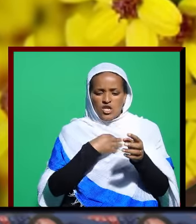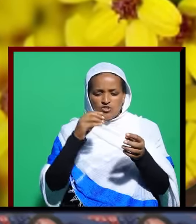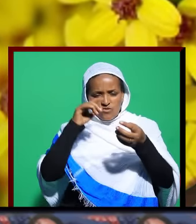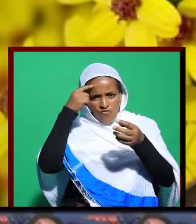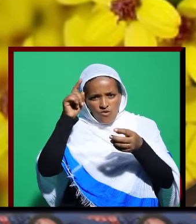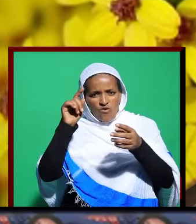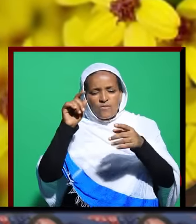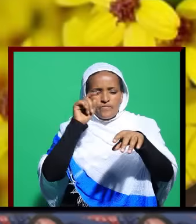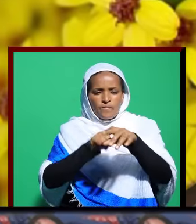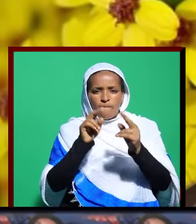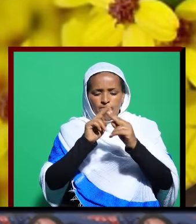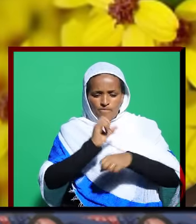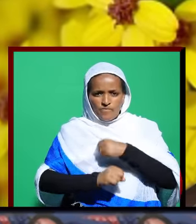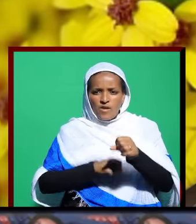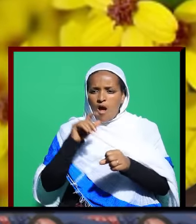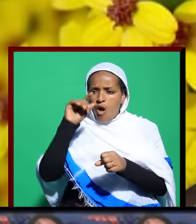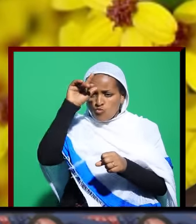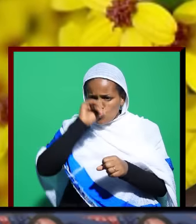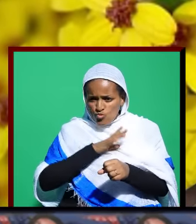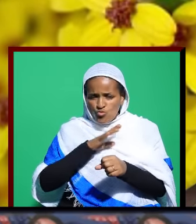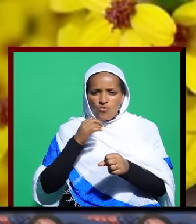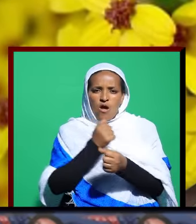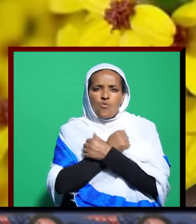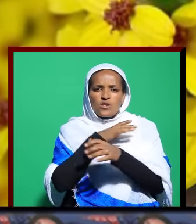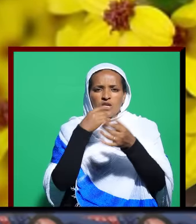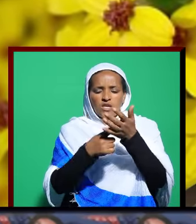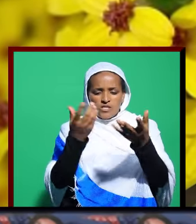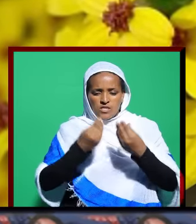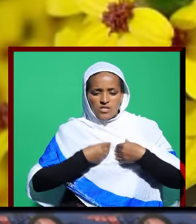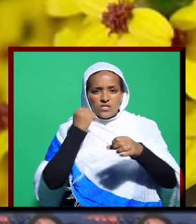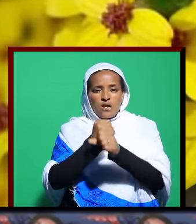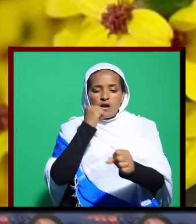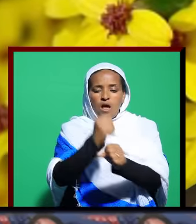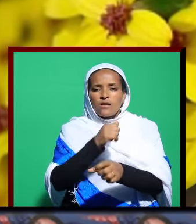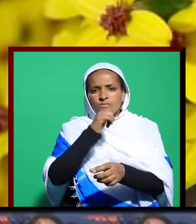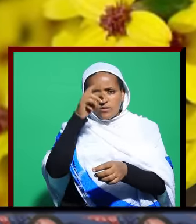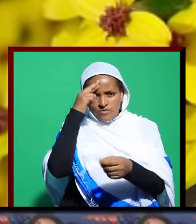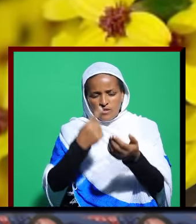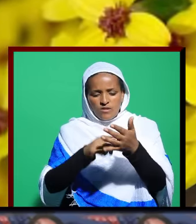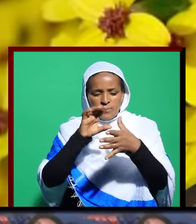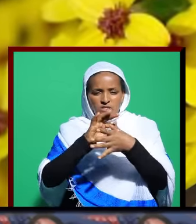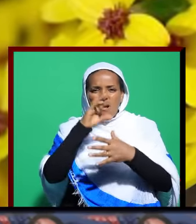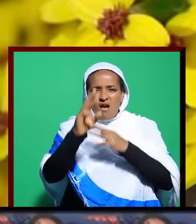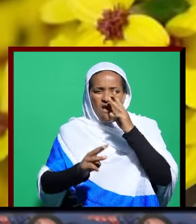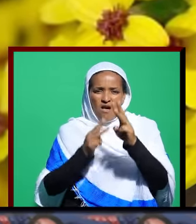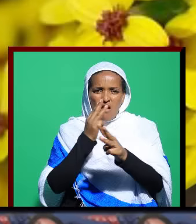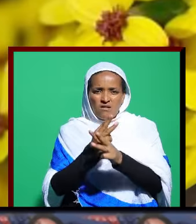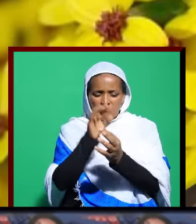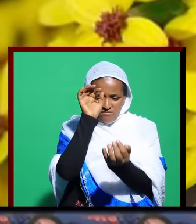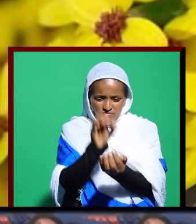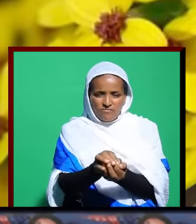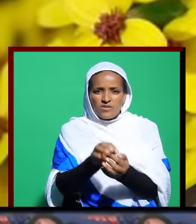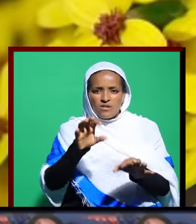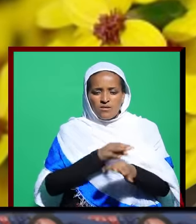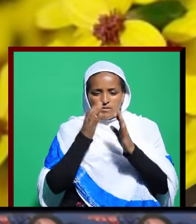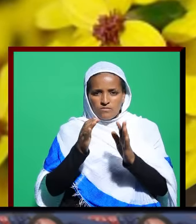ቀለም መቀየር በጣም ይጨንቃቸዋል። ለዚህ ነው አንቱ ሲባሉ ሁሉ የማይወዱት። ይሄ የተሰጠንን ስራ ካለመስራት የተነሳ ነው፣ በስጋ ዓለም ከመጠመድ